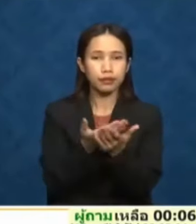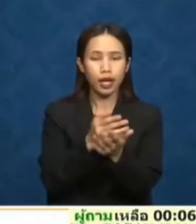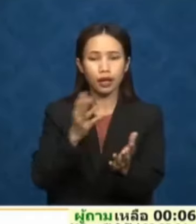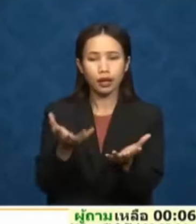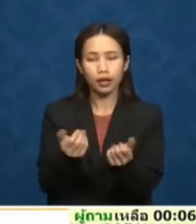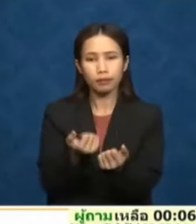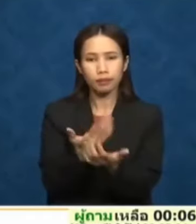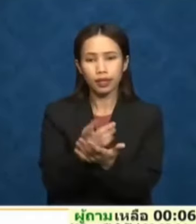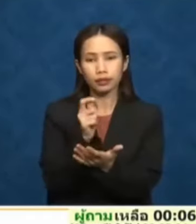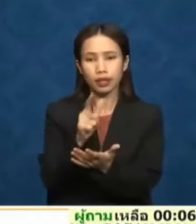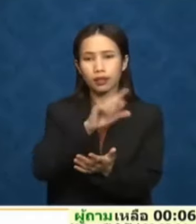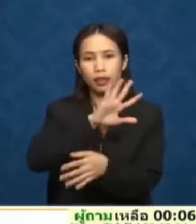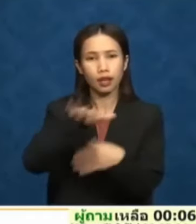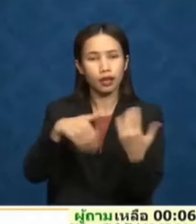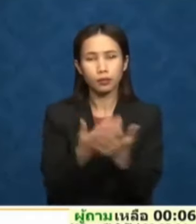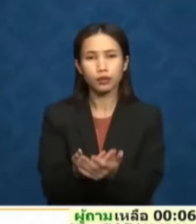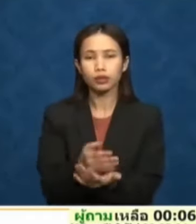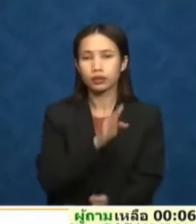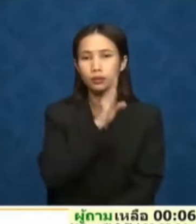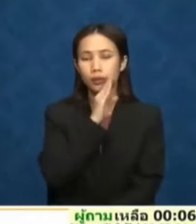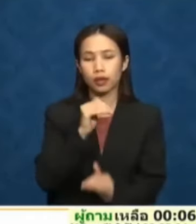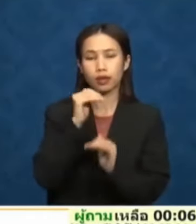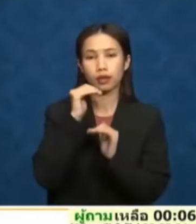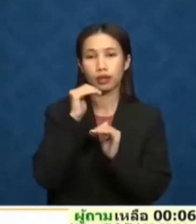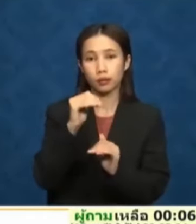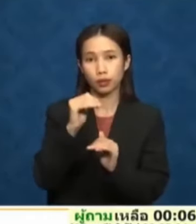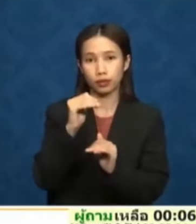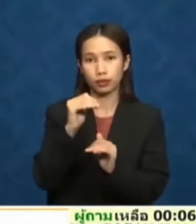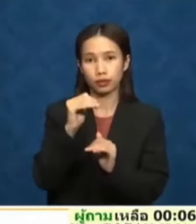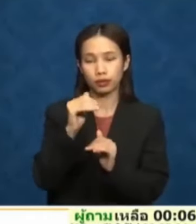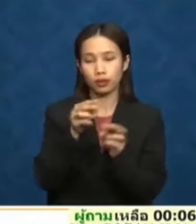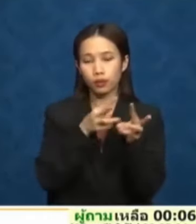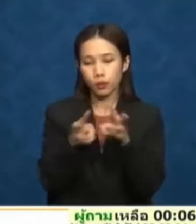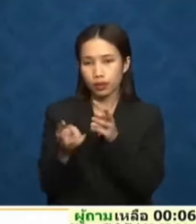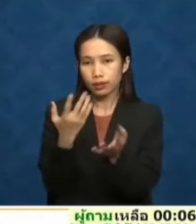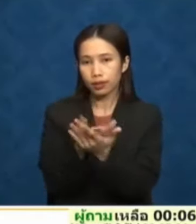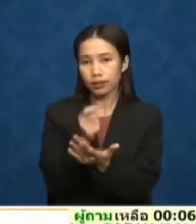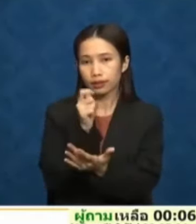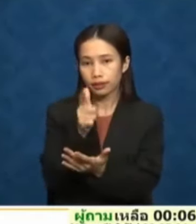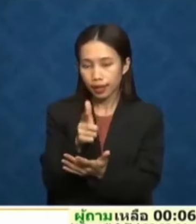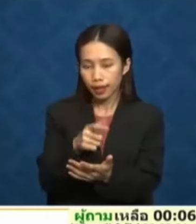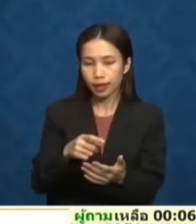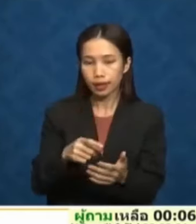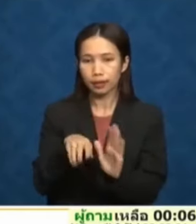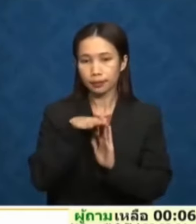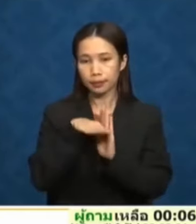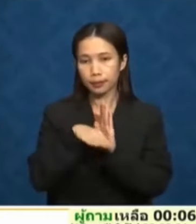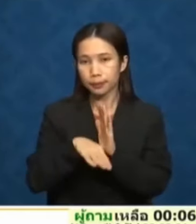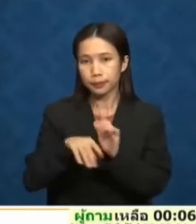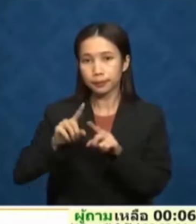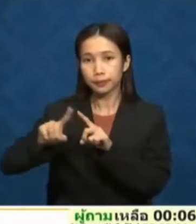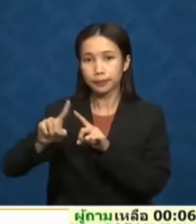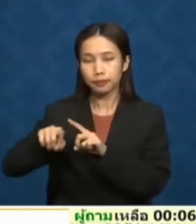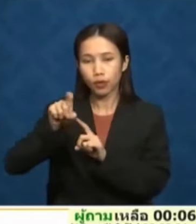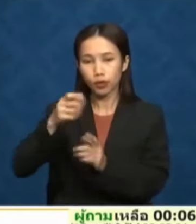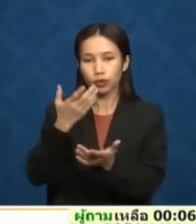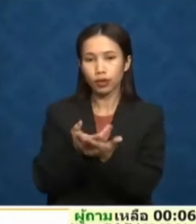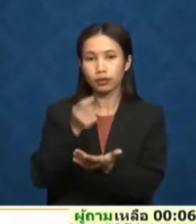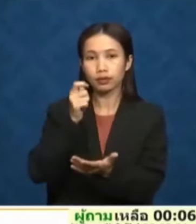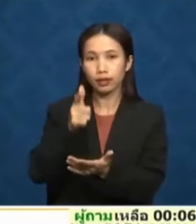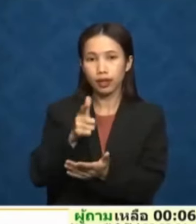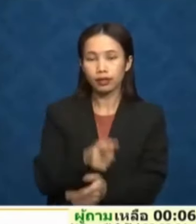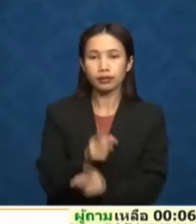นะครับเมื่อมีข้อกำหนดแบบนี้และมีเงื่อนไขด้วยนะครับว่าการจ่ายต้องจ่ายให้กับ